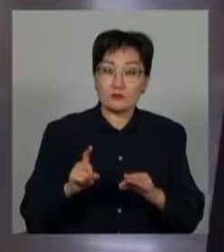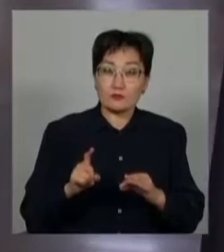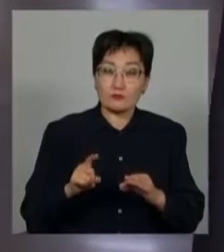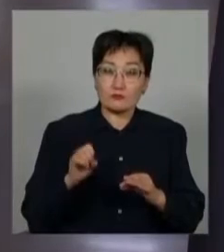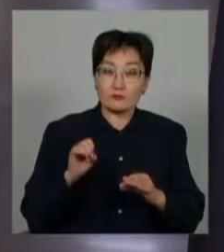плохо